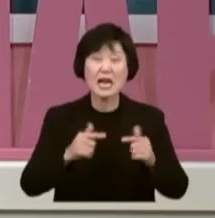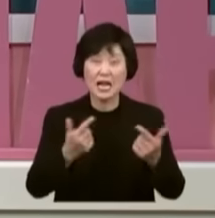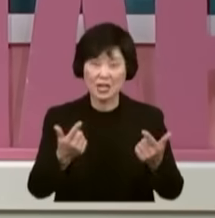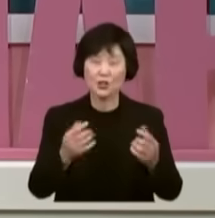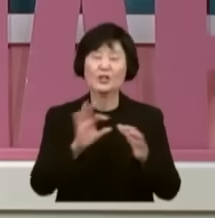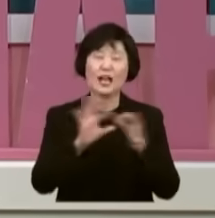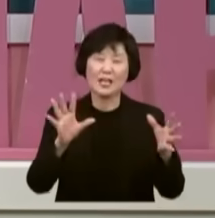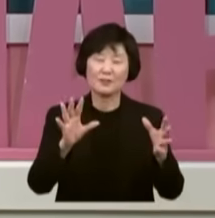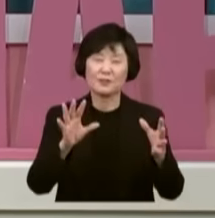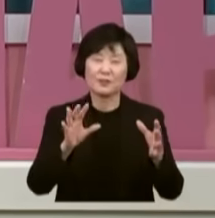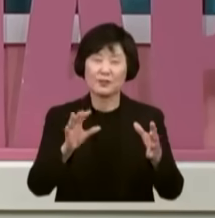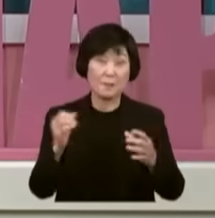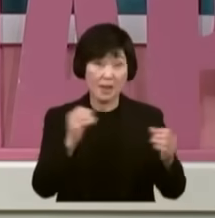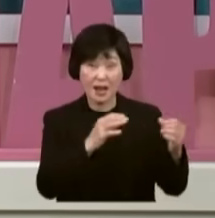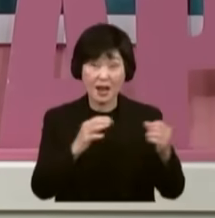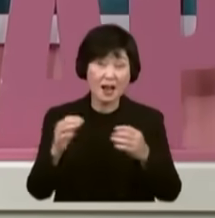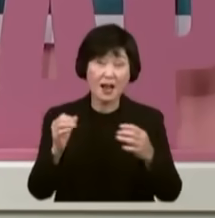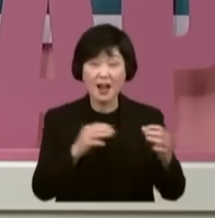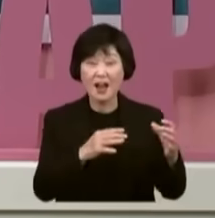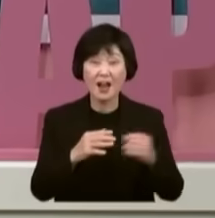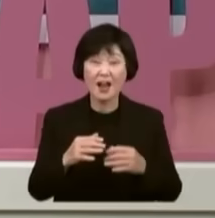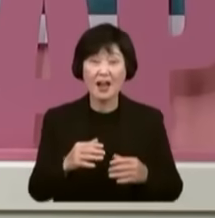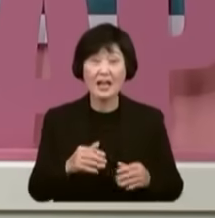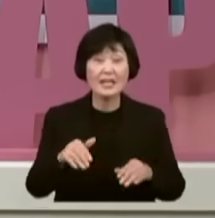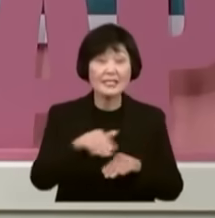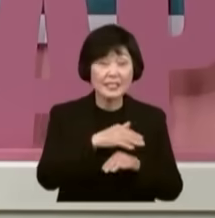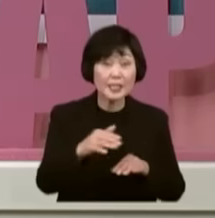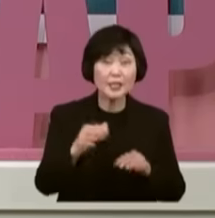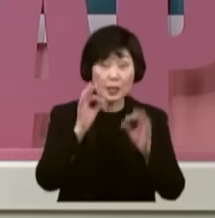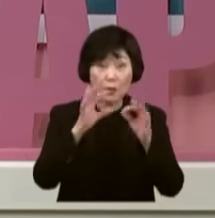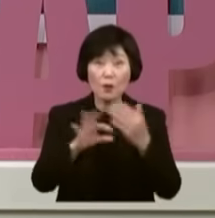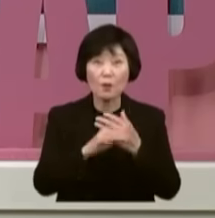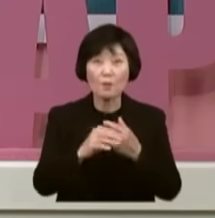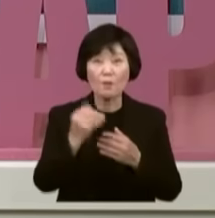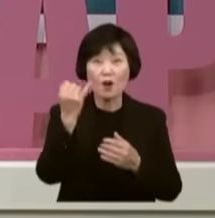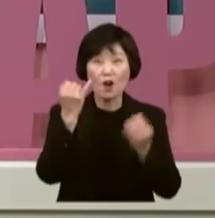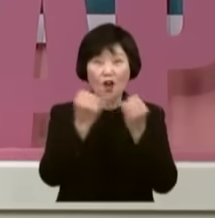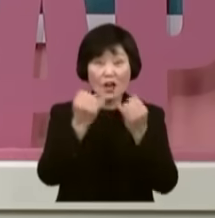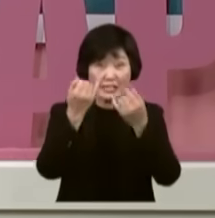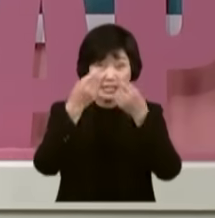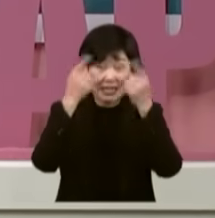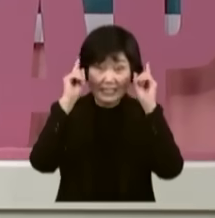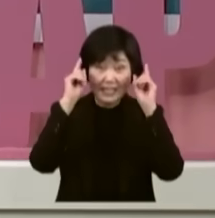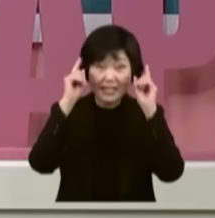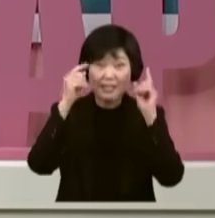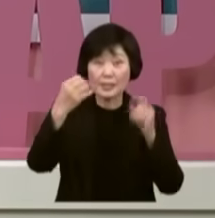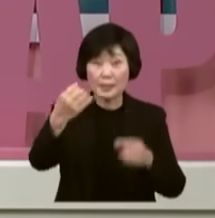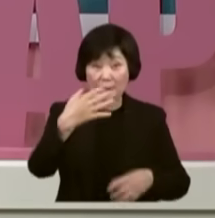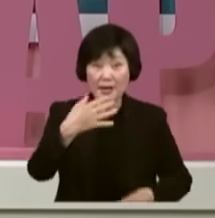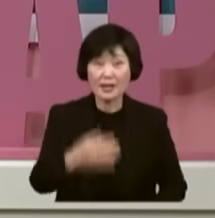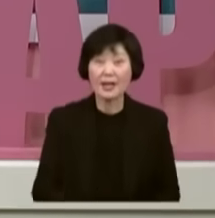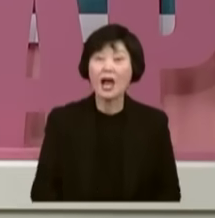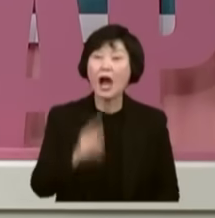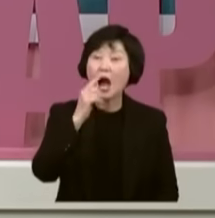보면 여대생이 이렇게 와서 저 아저씨 그럼 아빠한테 맨 먼저 말을 걸려면 뭐라고 얘기를 해야